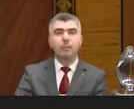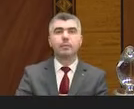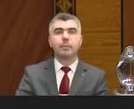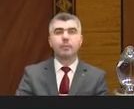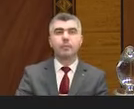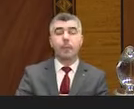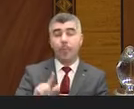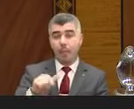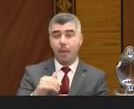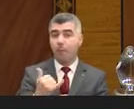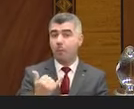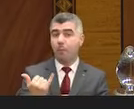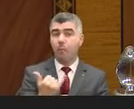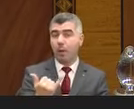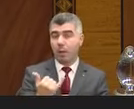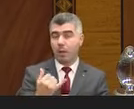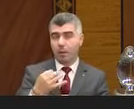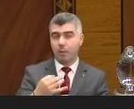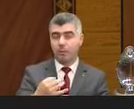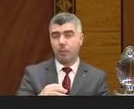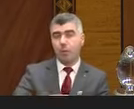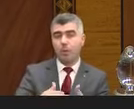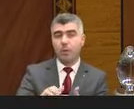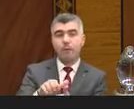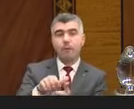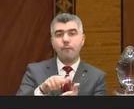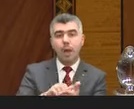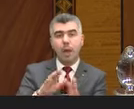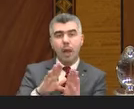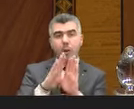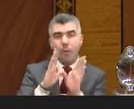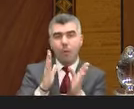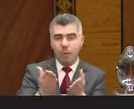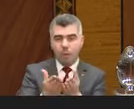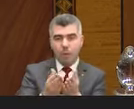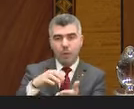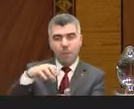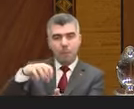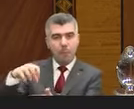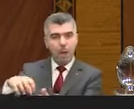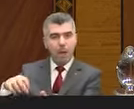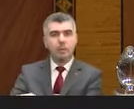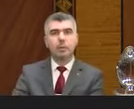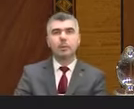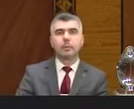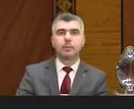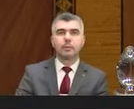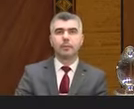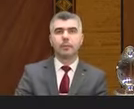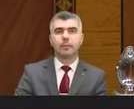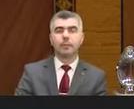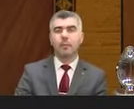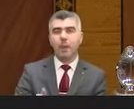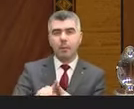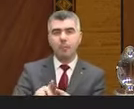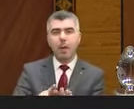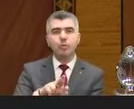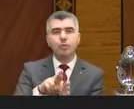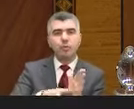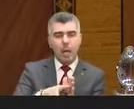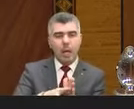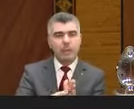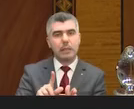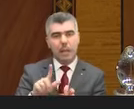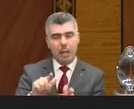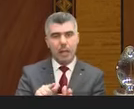تأثير جد مهم على القطاع الفلاحي بصفة عامة في هذه المناطق هذه. وبعض الجهات غادي نقدروا نقولوا